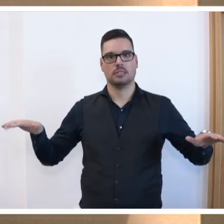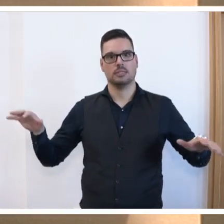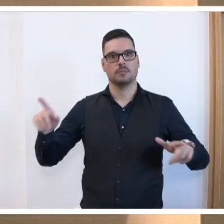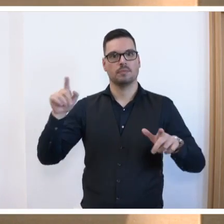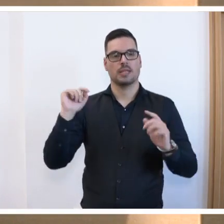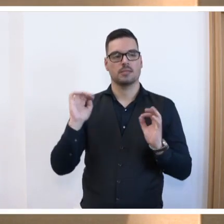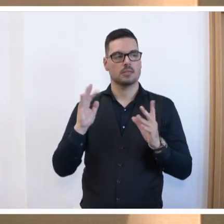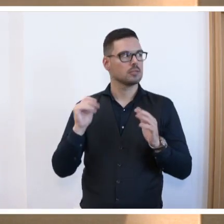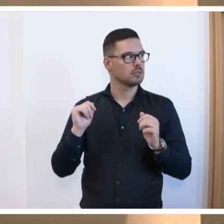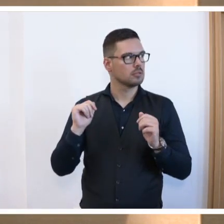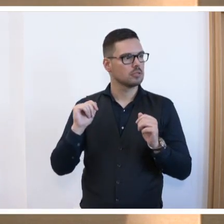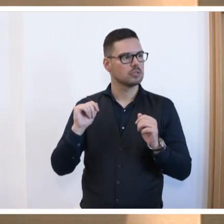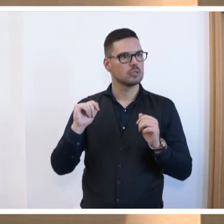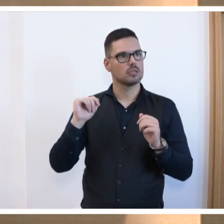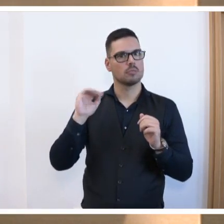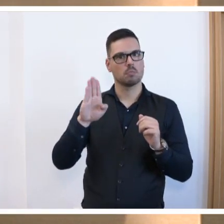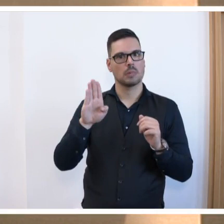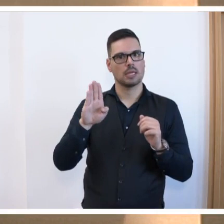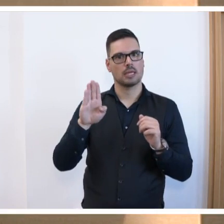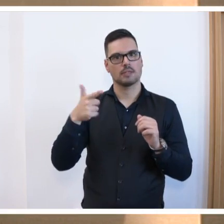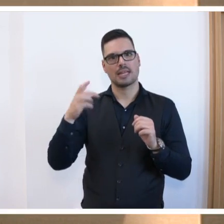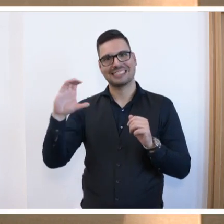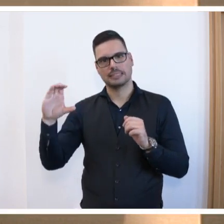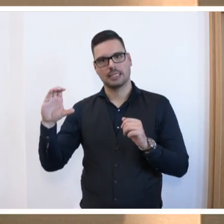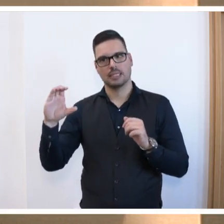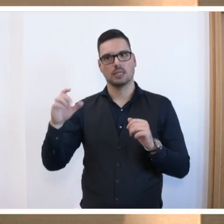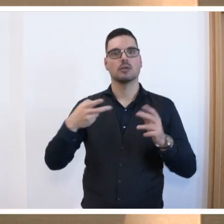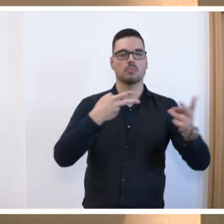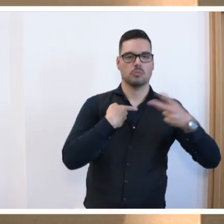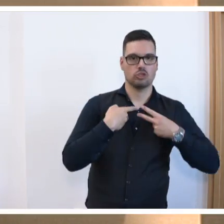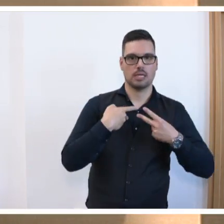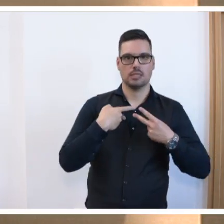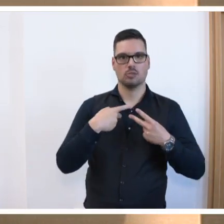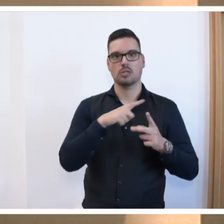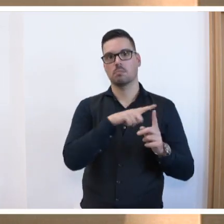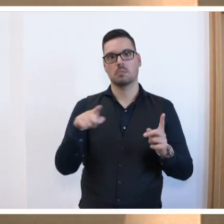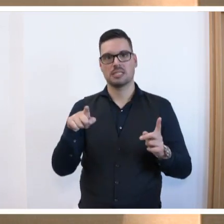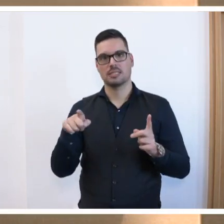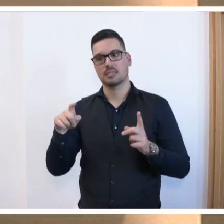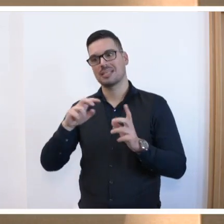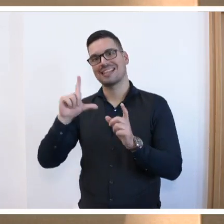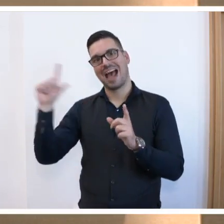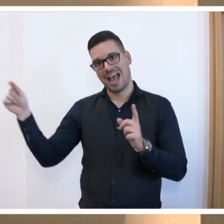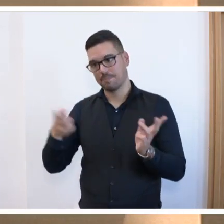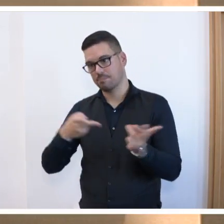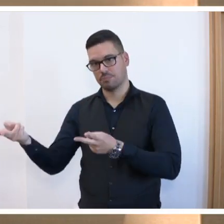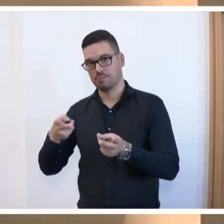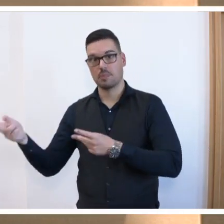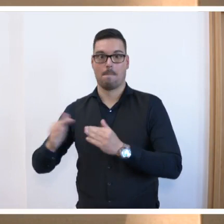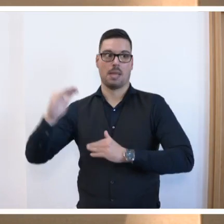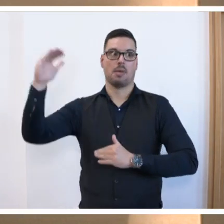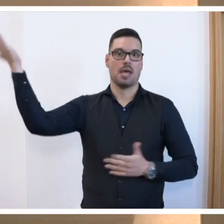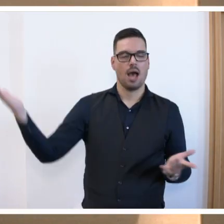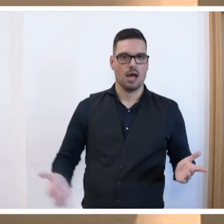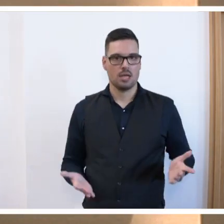dass der sogenannte B2C-Versand, der Kunde bestellt im Internet und bekommt es bis zur Haustür geliefert, immer mehr an Bedeutung gewonnen